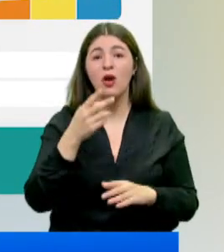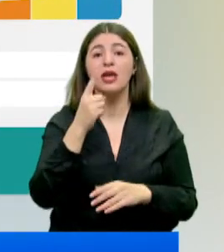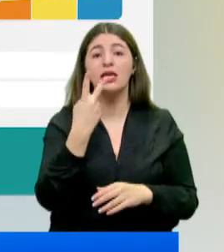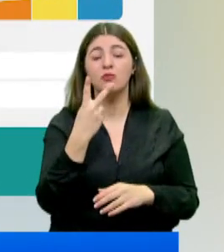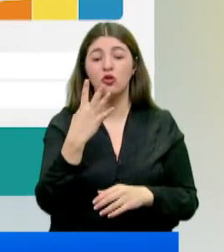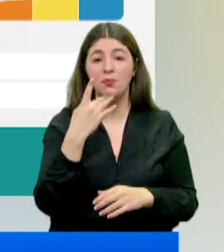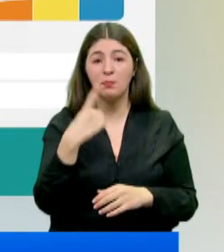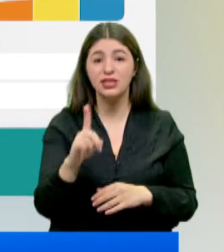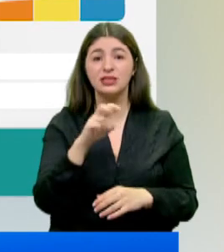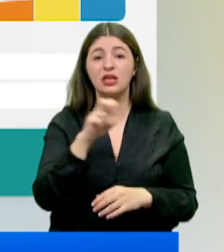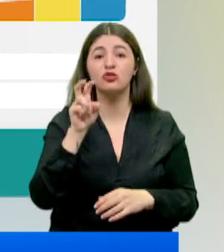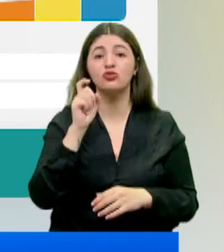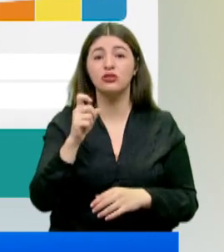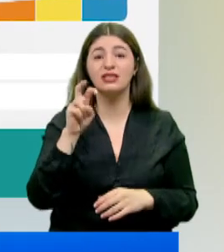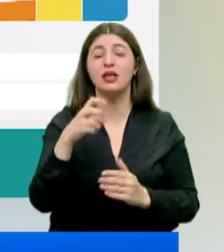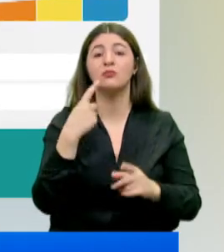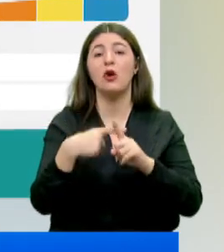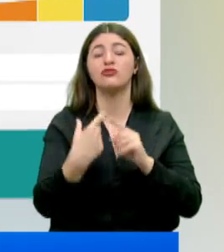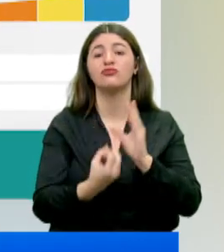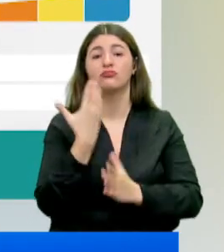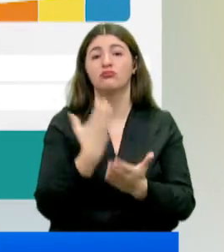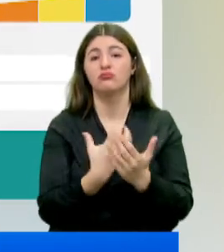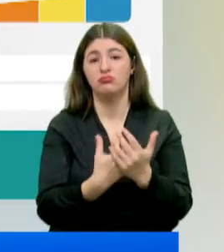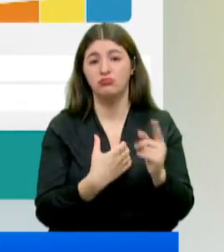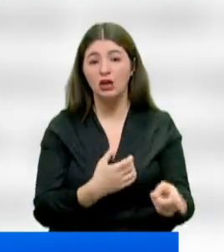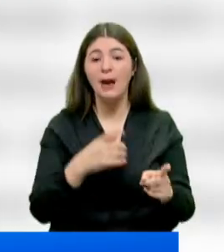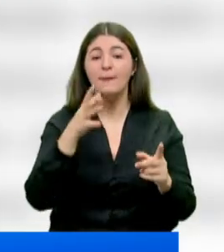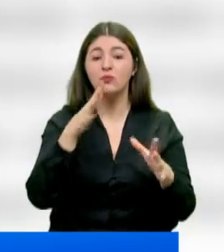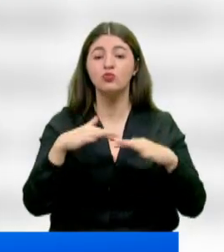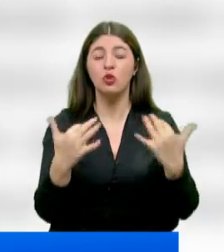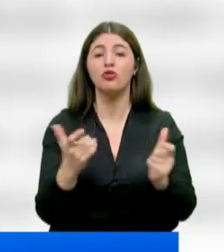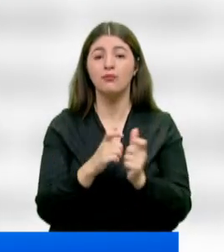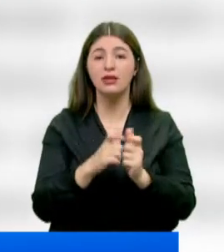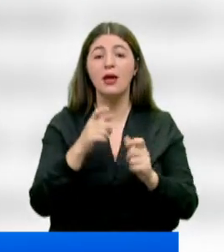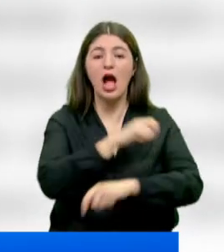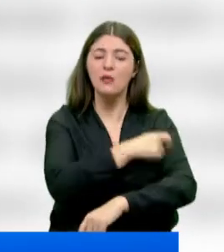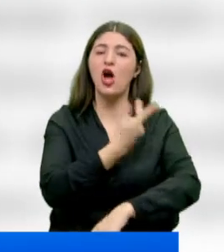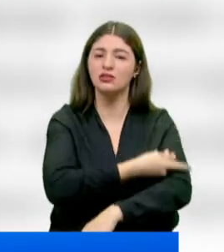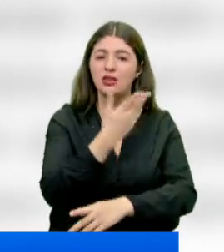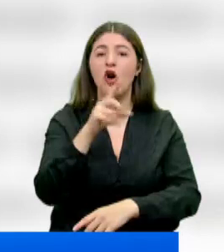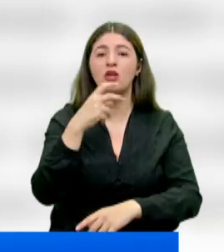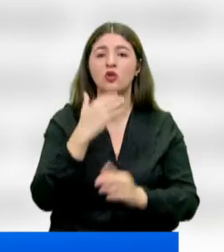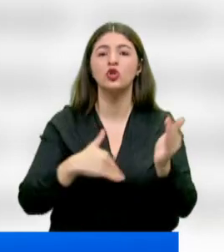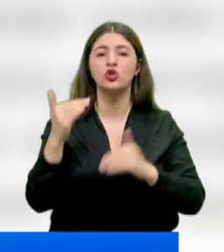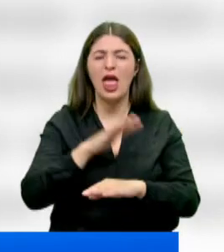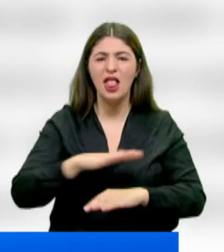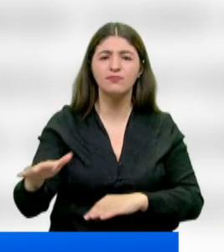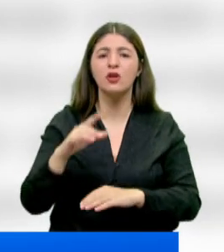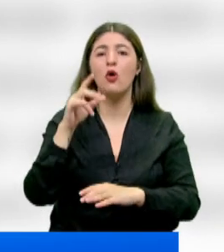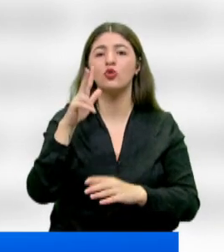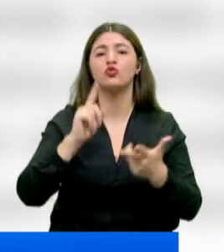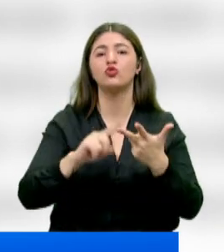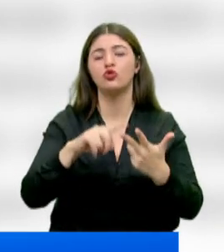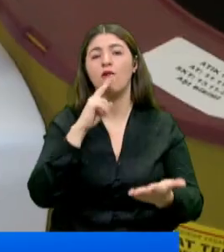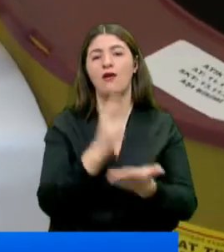20 4898 vaka kaydedildi bilim kurulu toplantısından bir 10 tek aslında da 18 yaş üstüne 3.